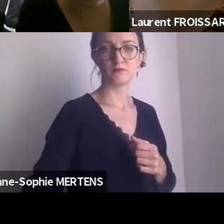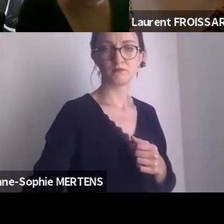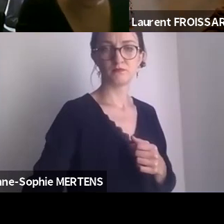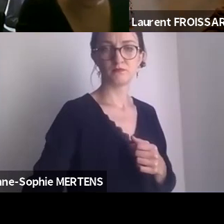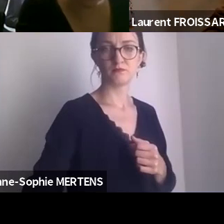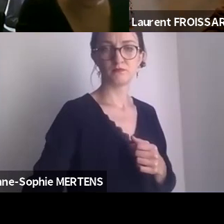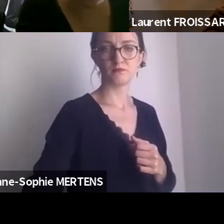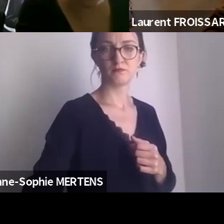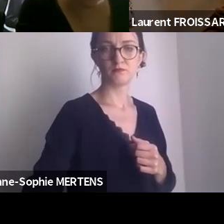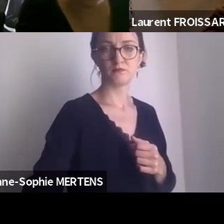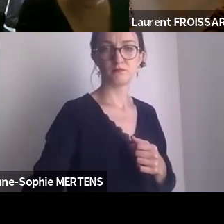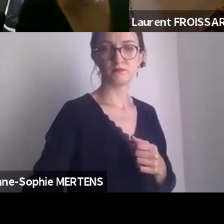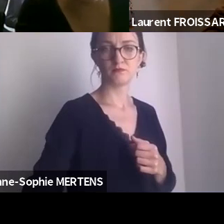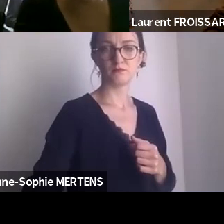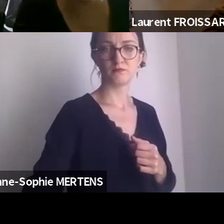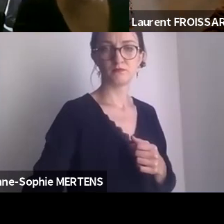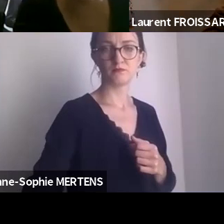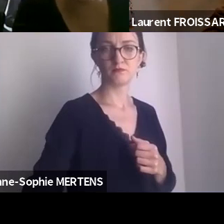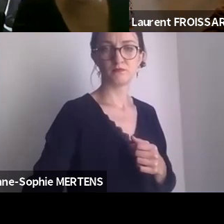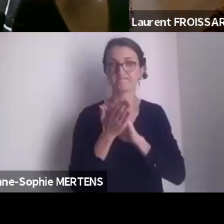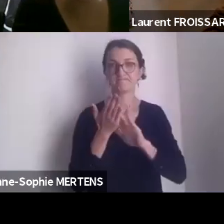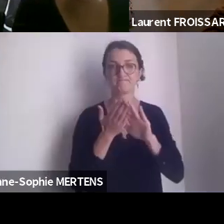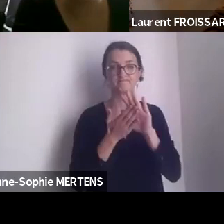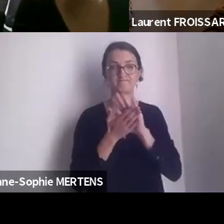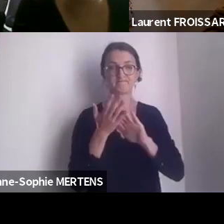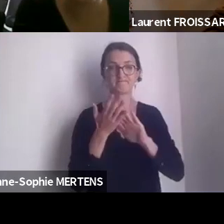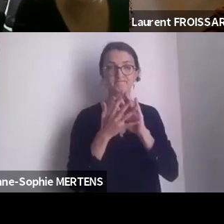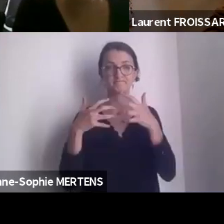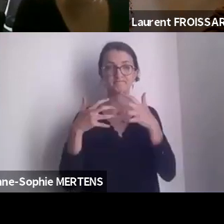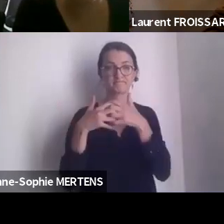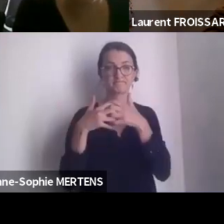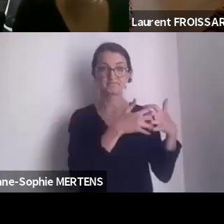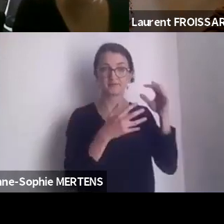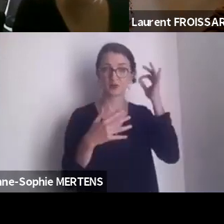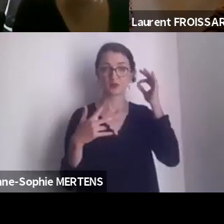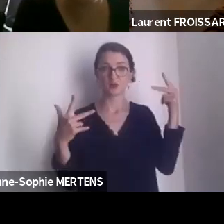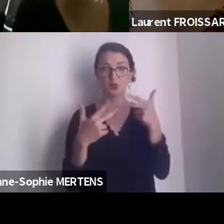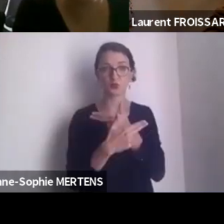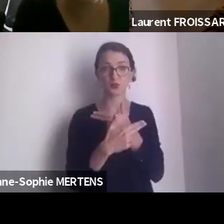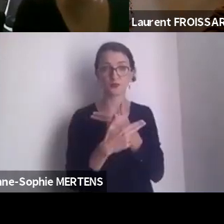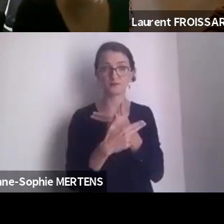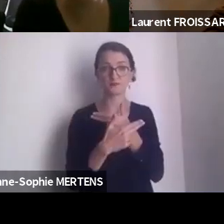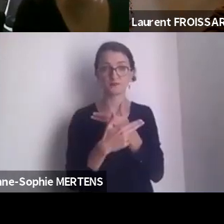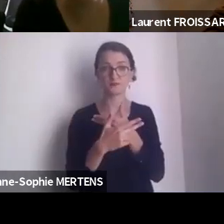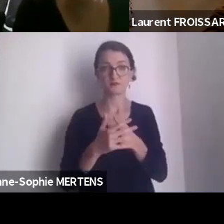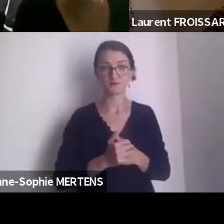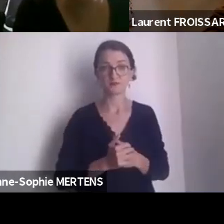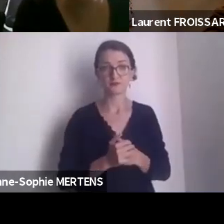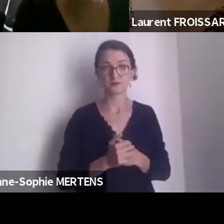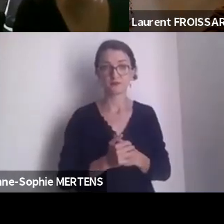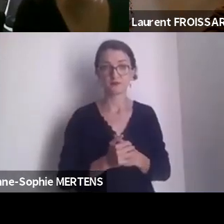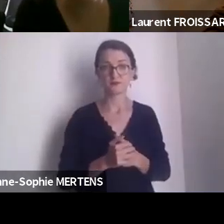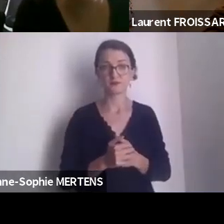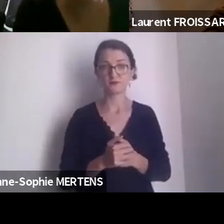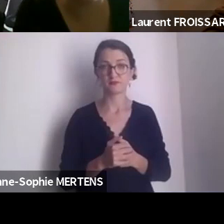Et la bonne nouvelle, entre guillemets, c'est qu'il n'y a pas que les entrepreneurs qui sont dans cette situation. Tout le monde est dans cette situation. Donc, vos clients aussi, ils sont dans